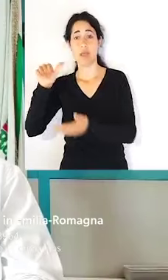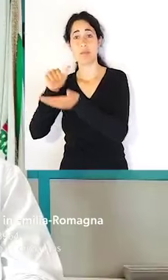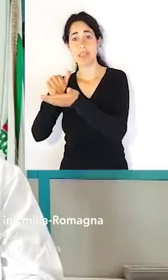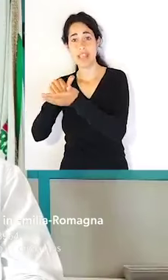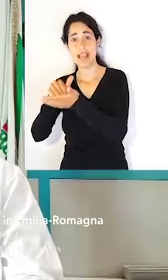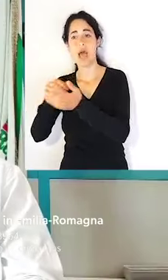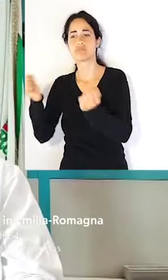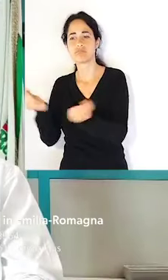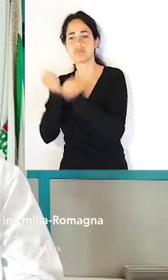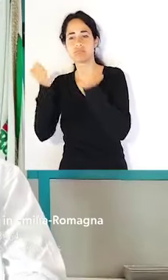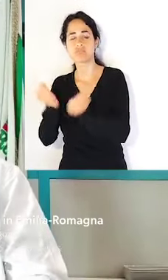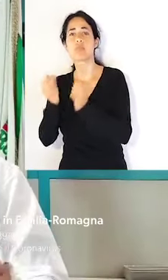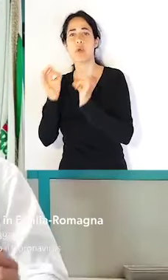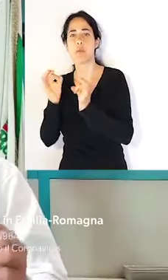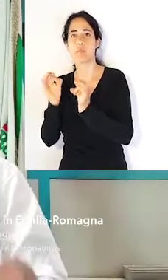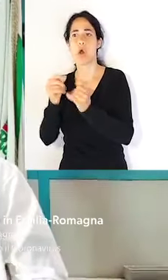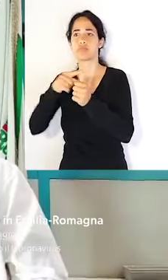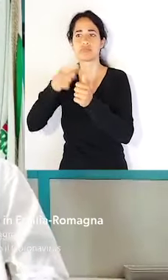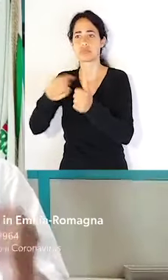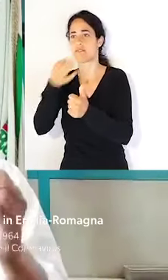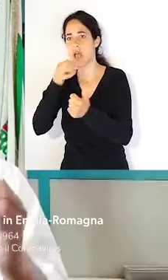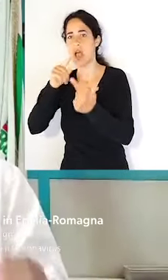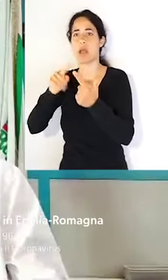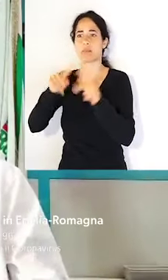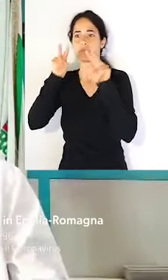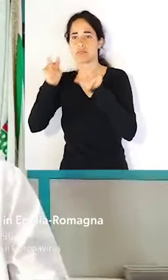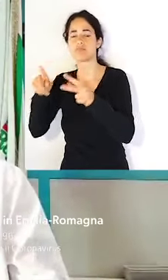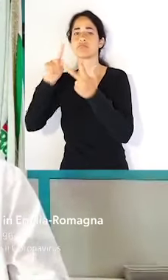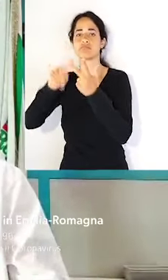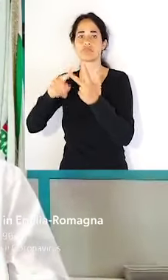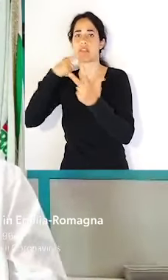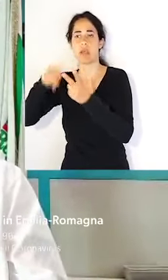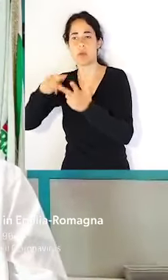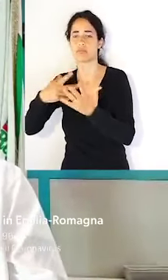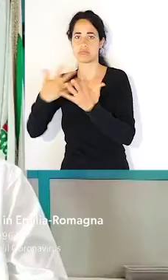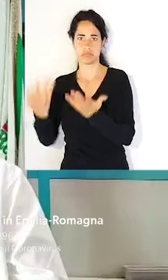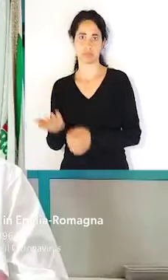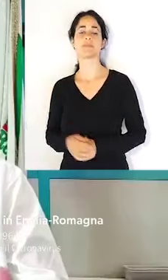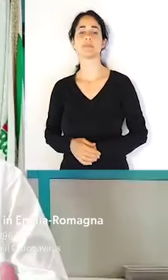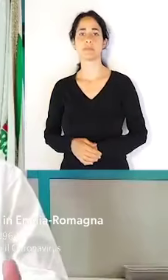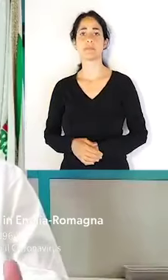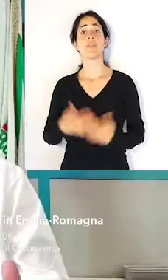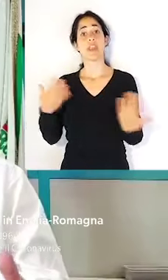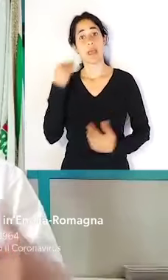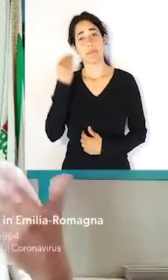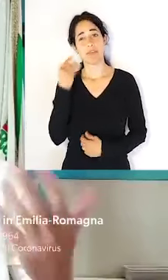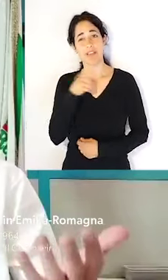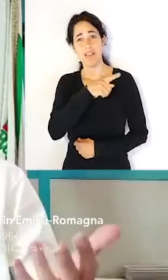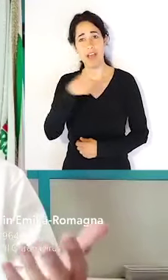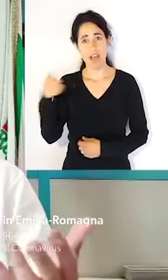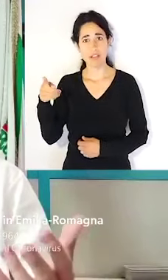già erogate. Pensate all'idea di considerare, e questo è un punto che